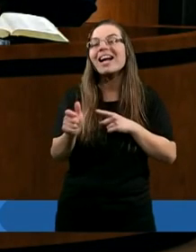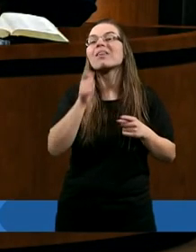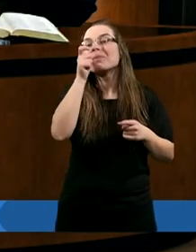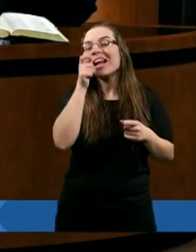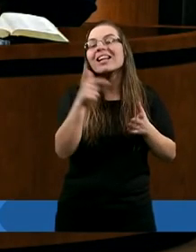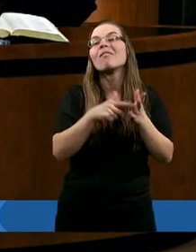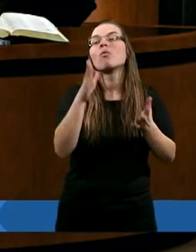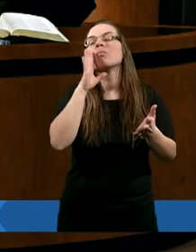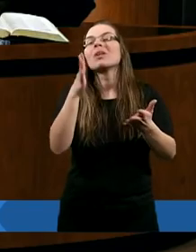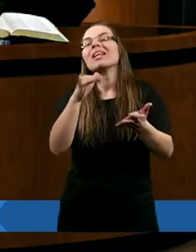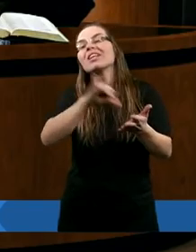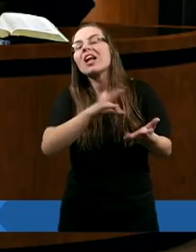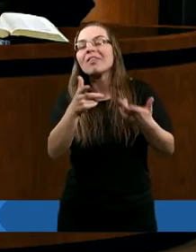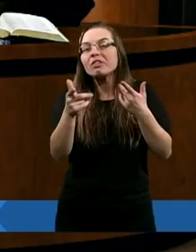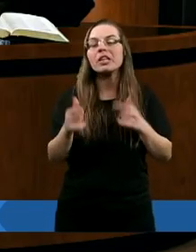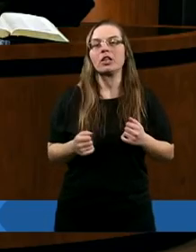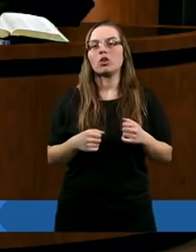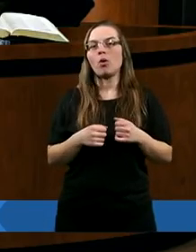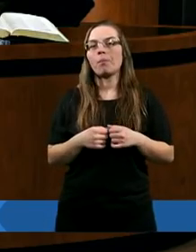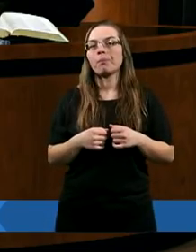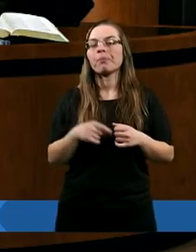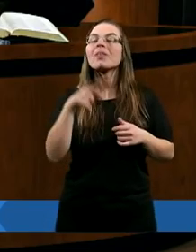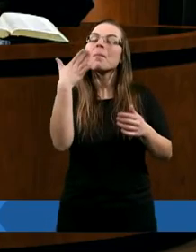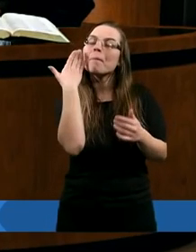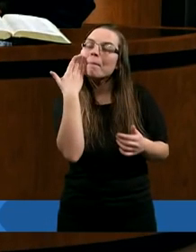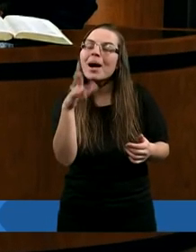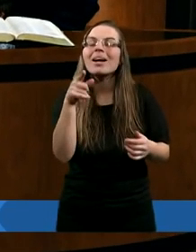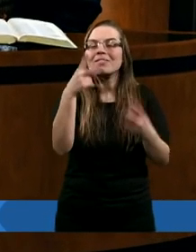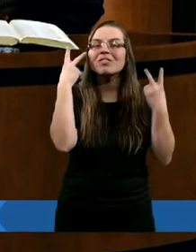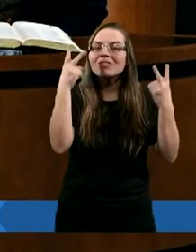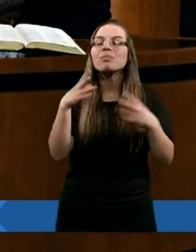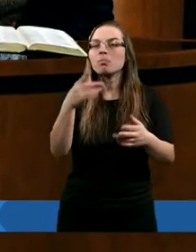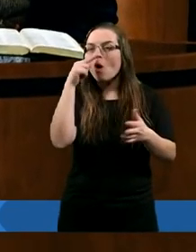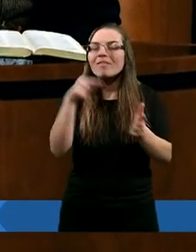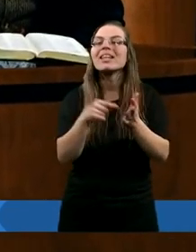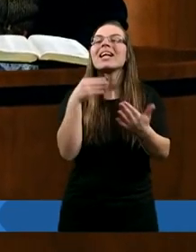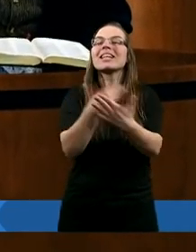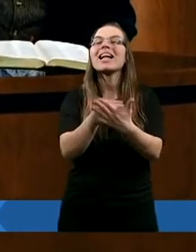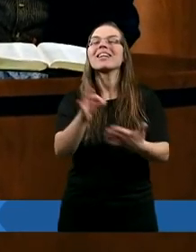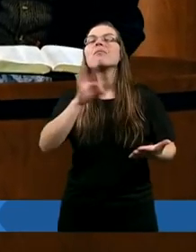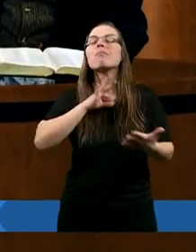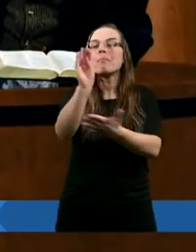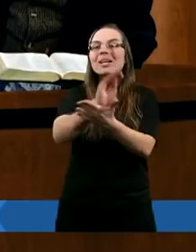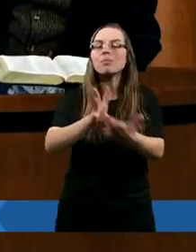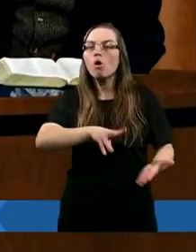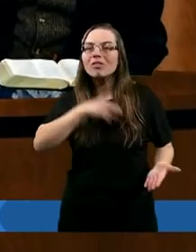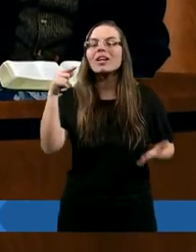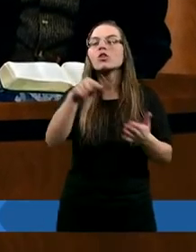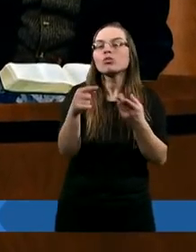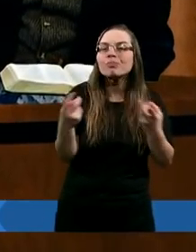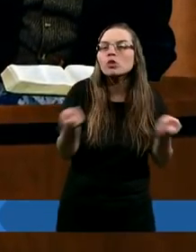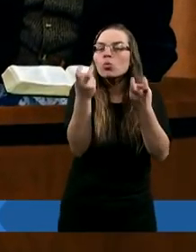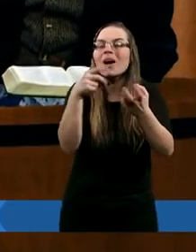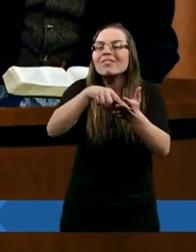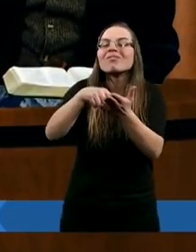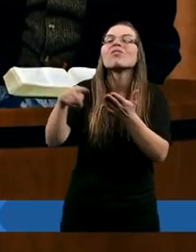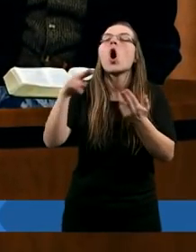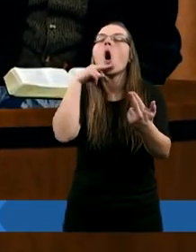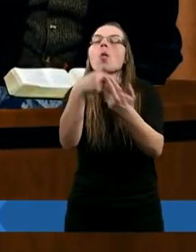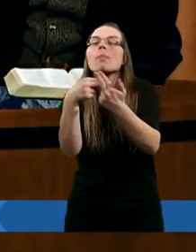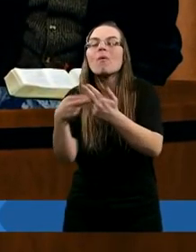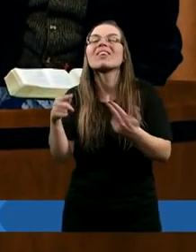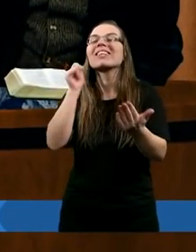przestępstwo. Więc bardzo powinniśmy sobie cenić Pisma Święte i tutaj szukać też